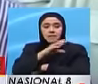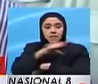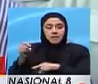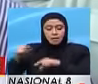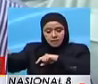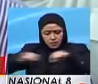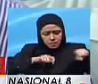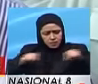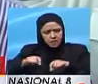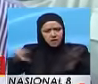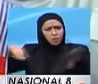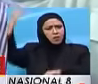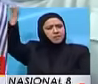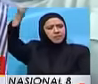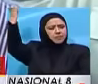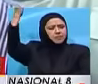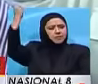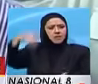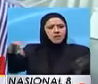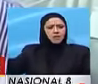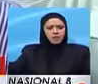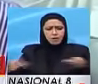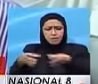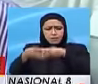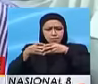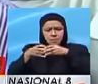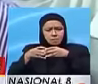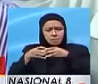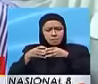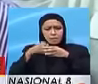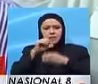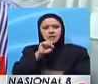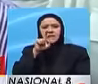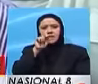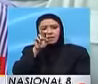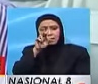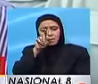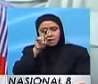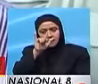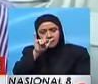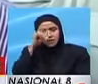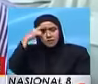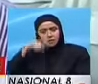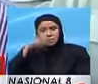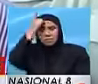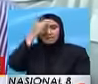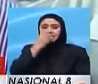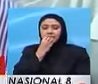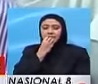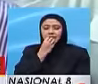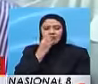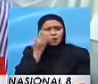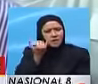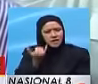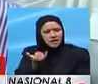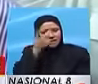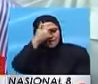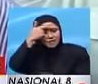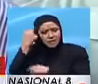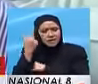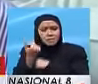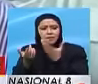membuat ceramah tindakan mereka ini membuat program solidariti untuk Datuk Seri anar Ibrahim kerana apa kerana adalah